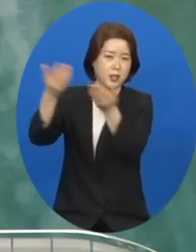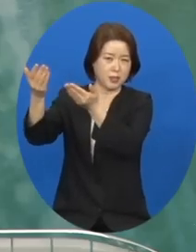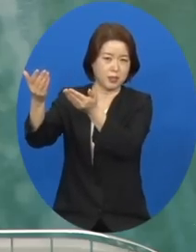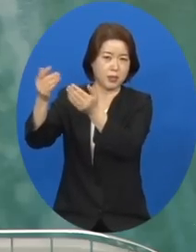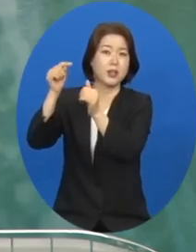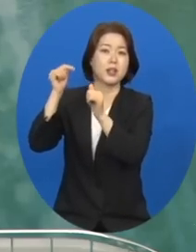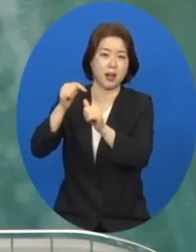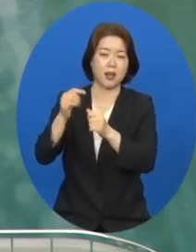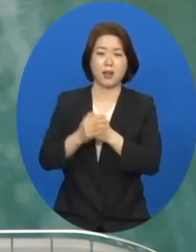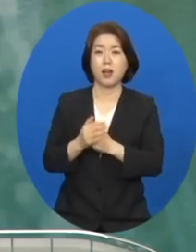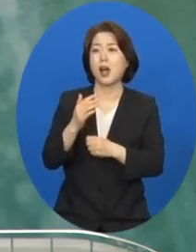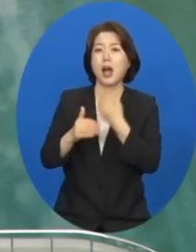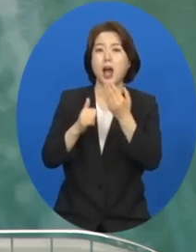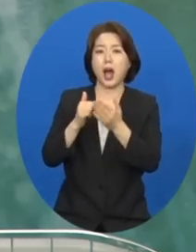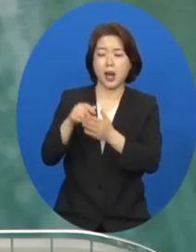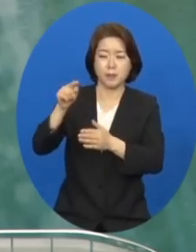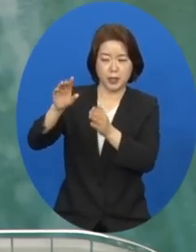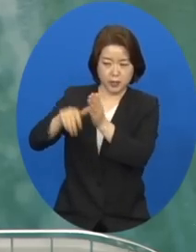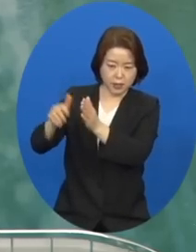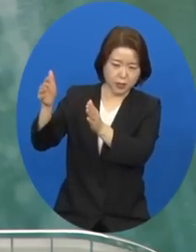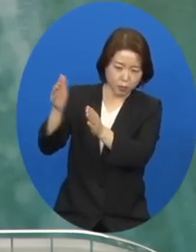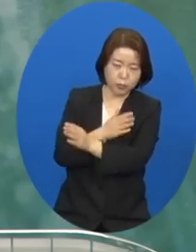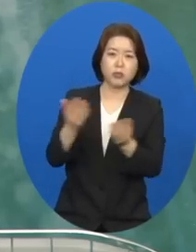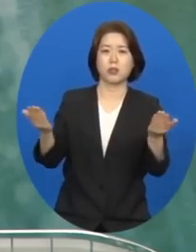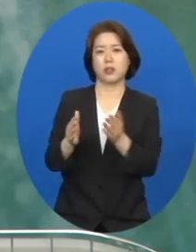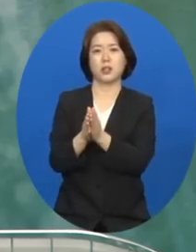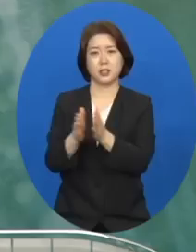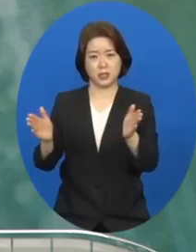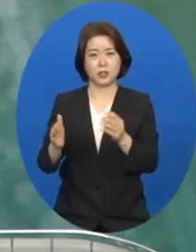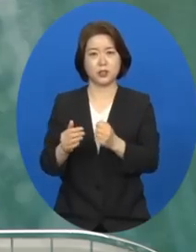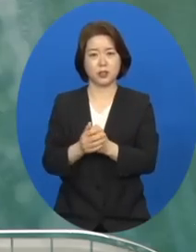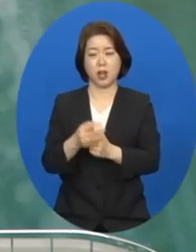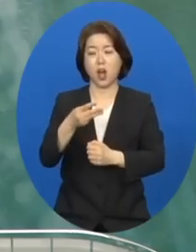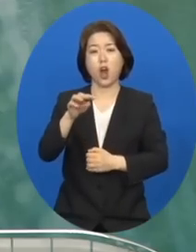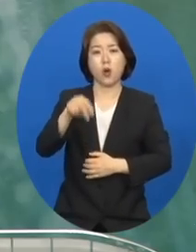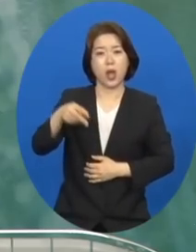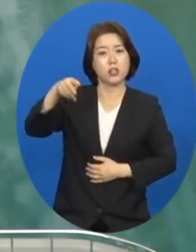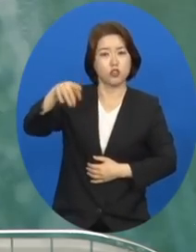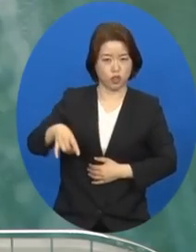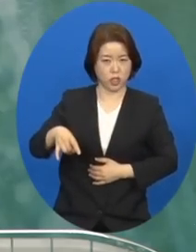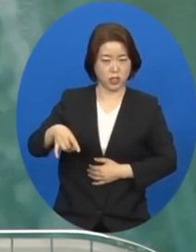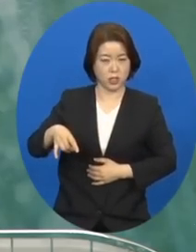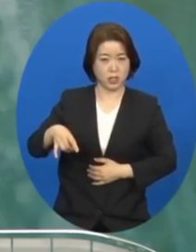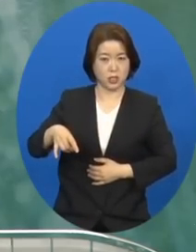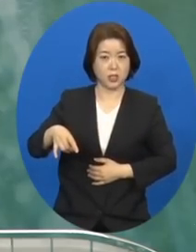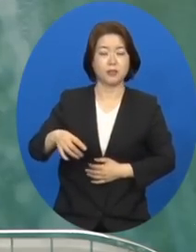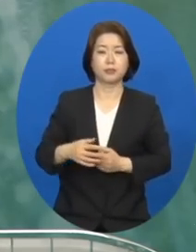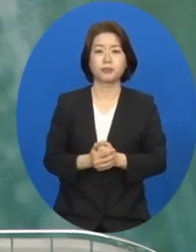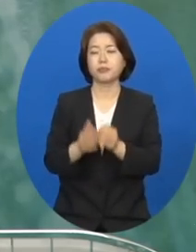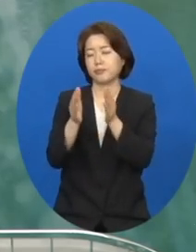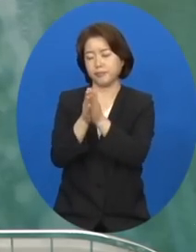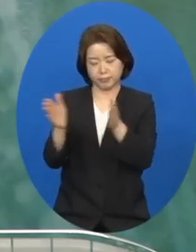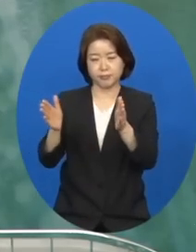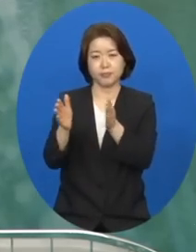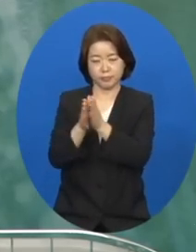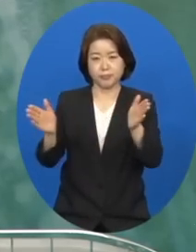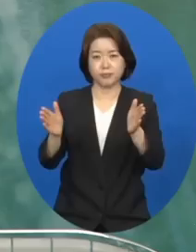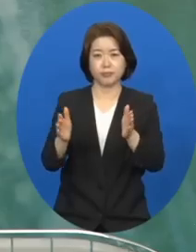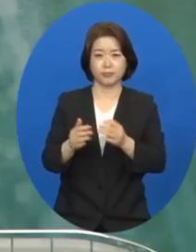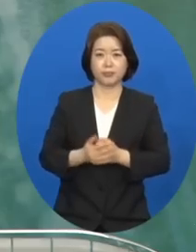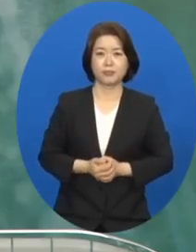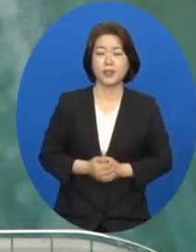하나님이 일하기 시작하셨다 뭐라구요 왜 쉬 시라는 것이 브러쉬 및 시작하셨다 비딩